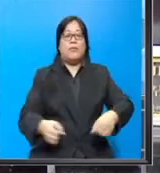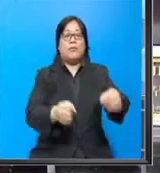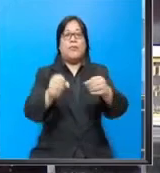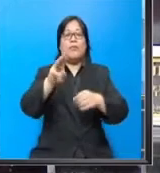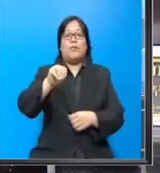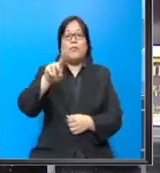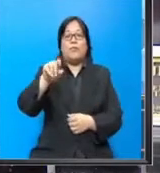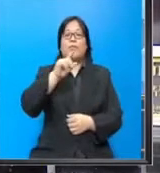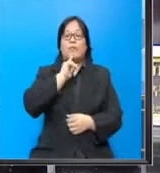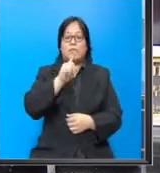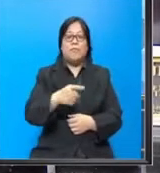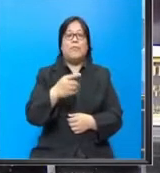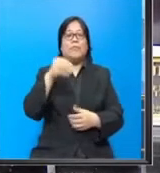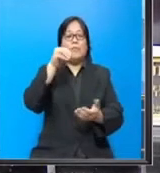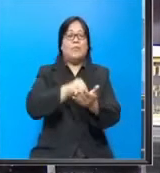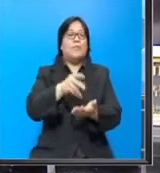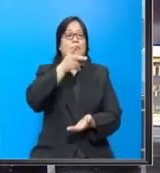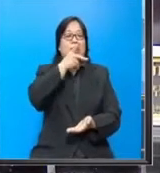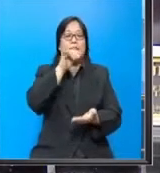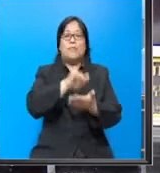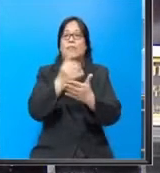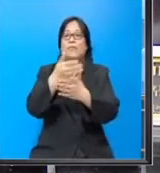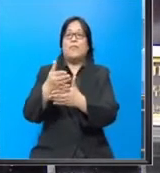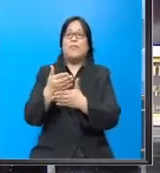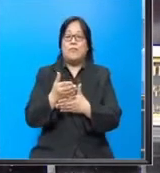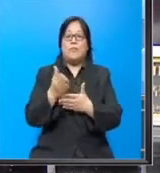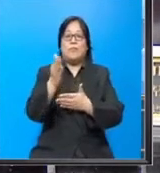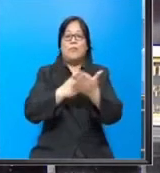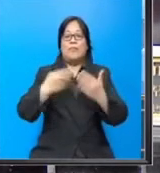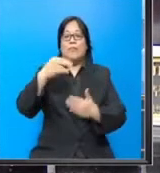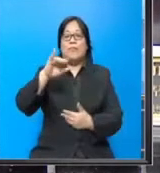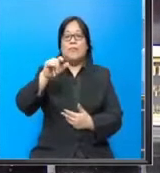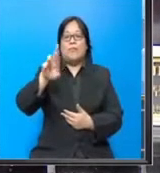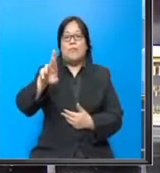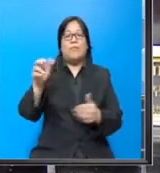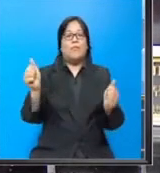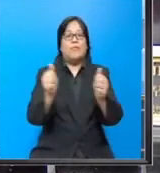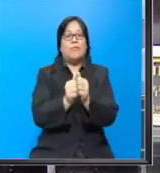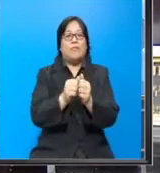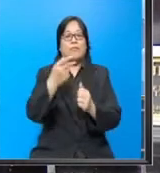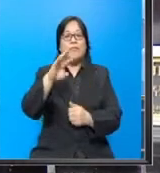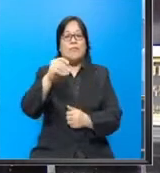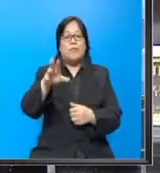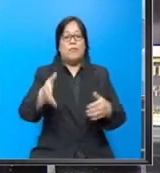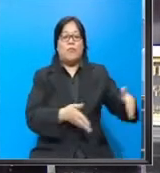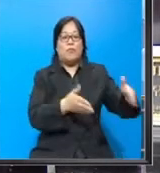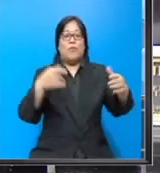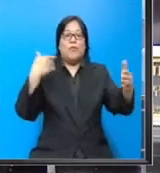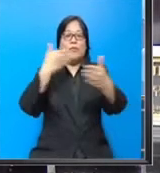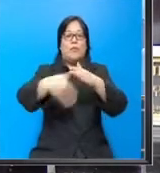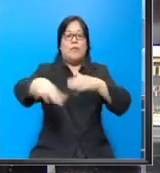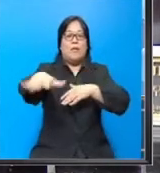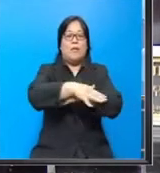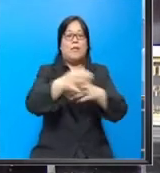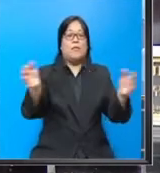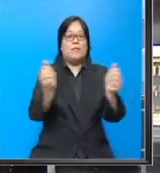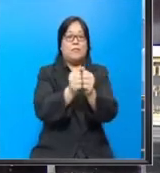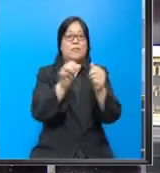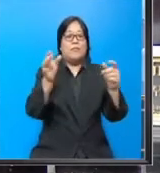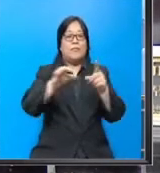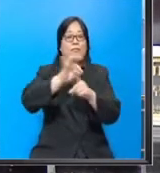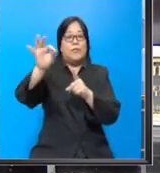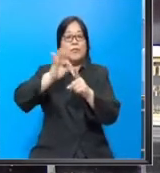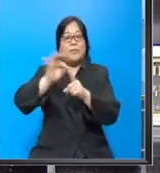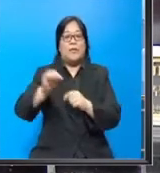merupakan keberadaan legit udah yang dikonsumsikan dibagian Hilir dengan hilir sungai hingga ke laut bersama dengan pulau Pinang